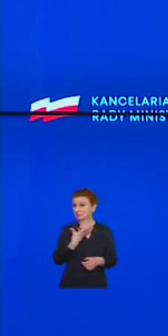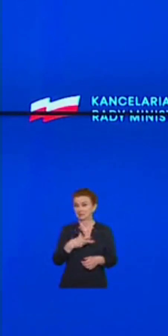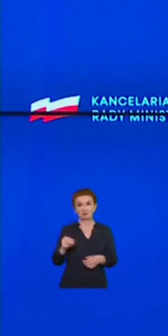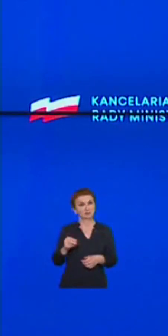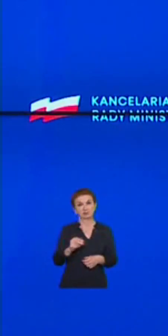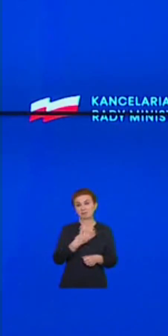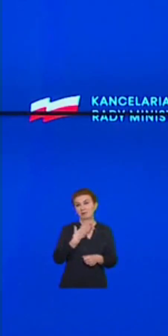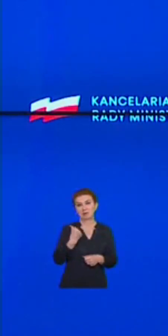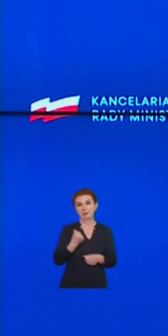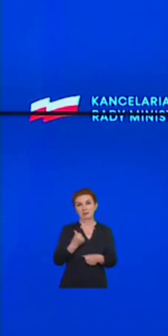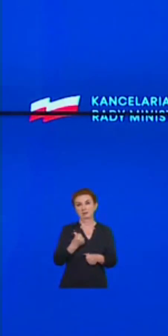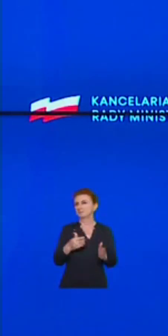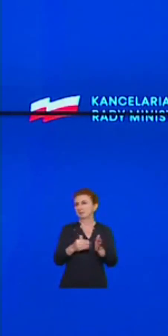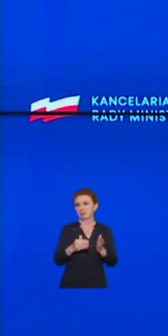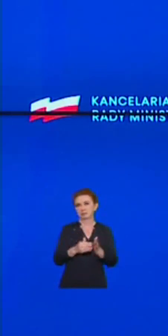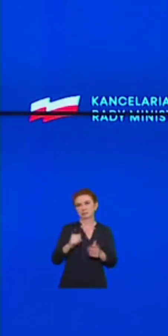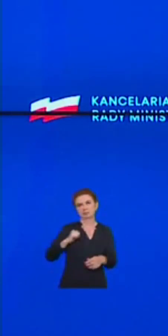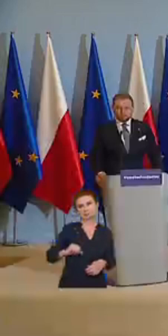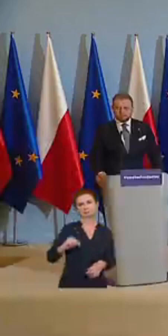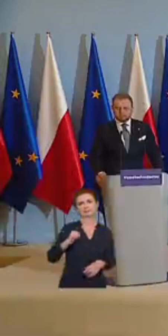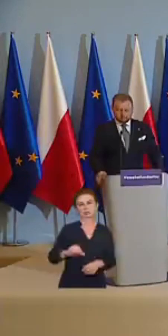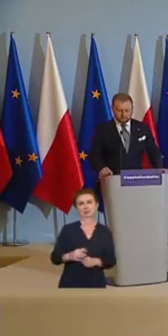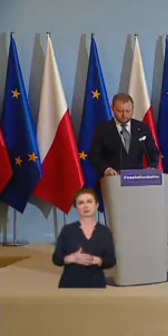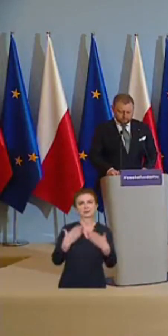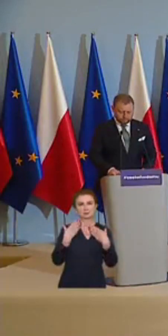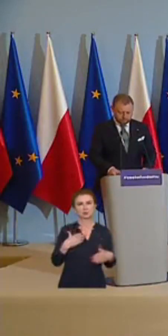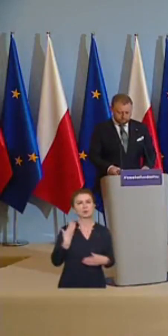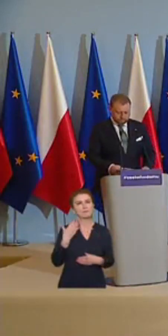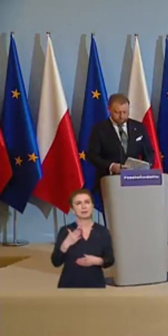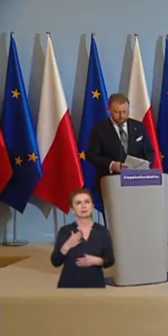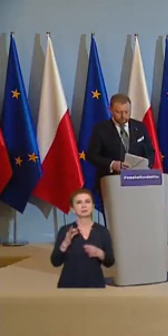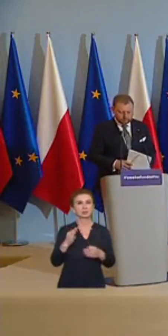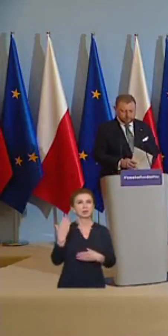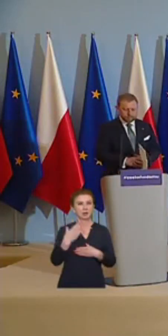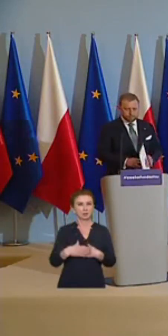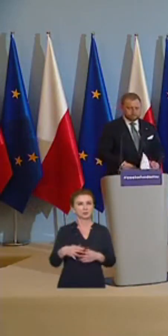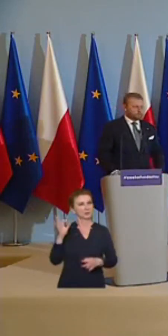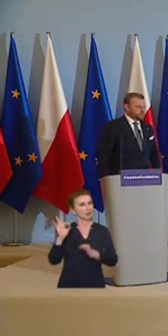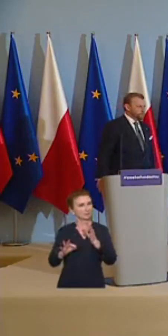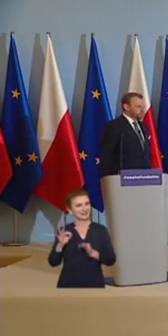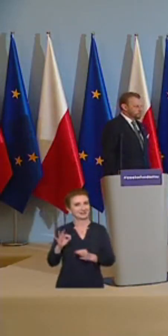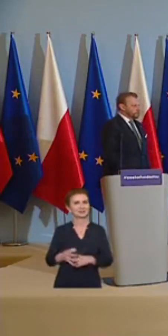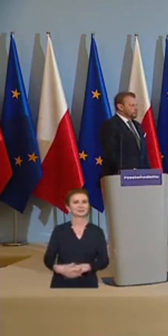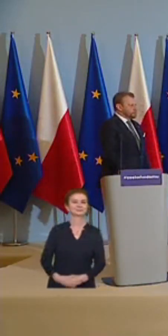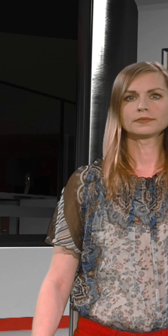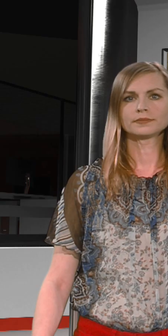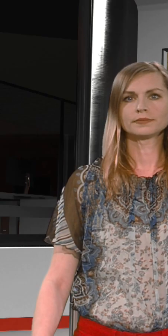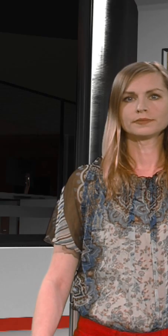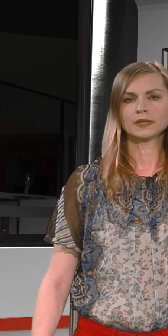zachorowań, a także monitoruje wydolność służby zdrowia. Na tej podstawie podejmuje decyzje.